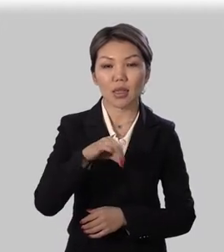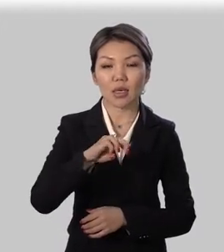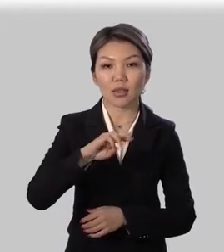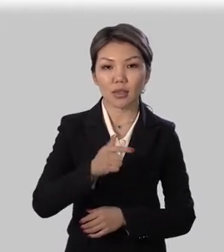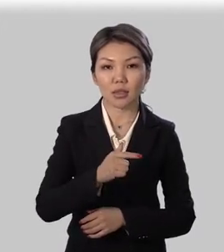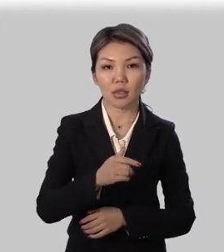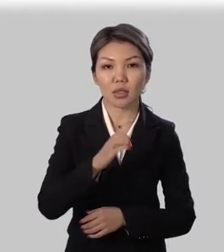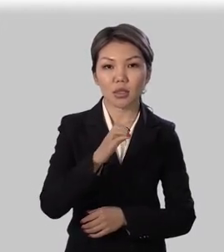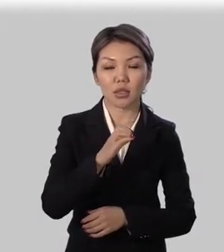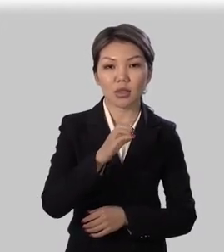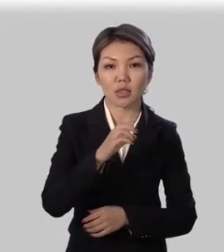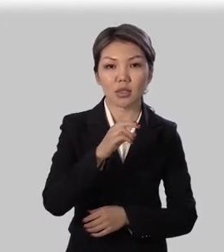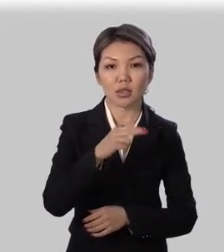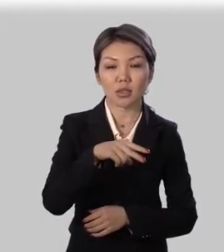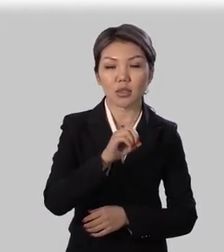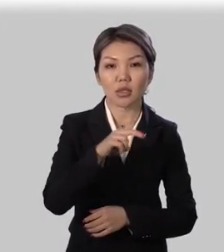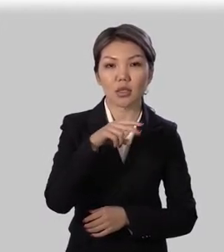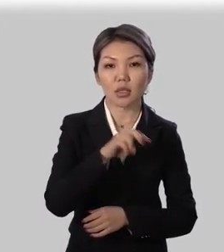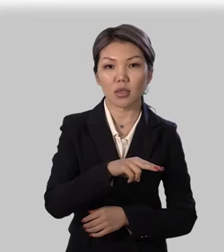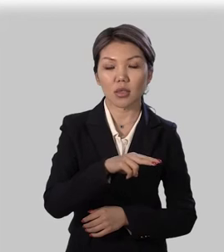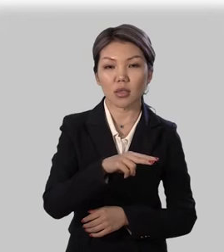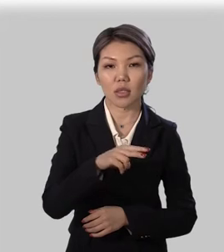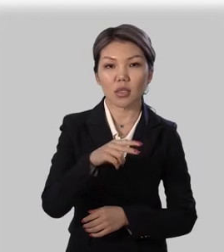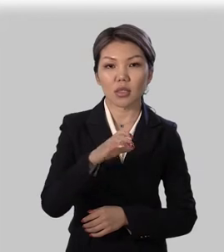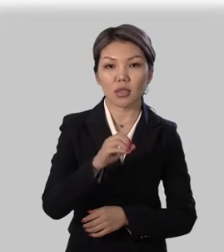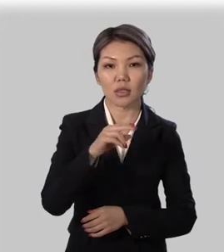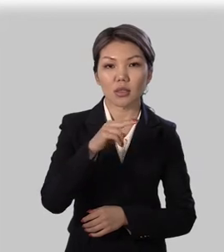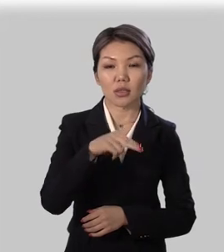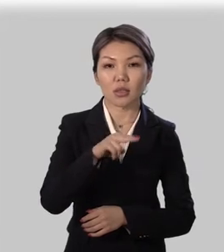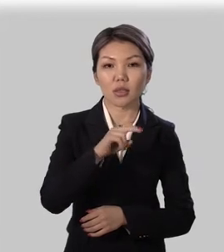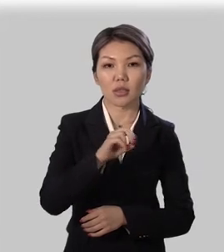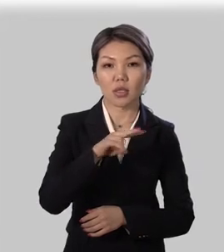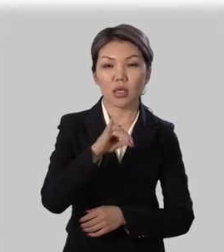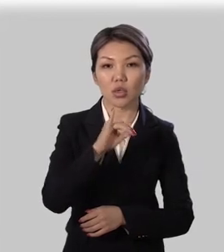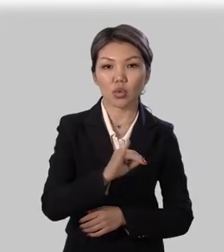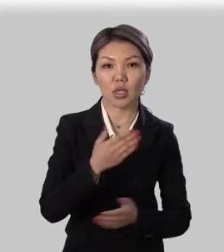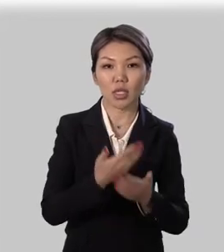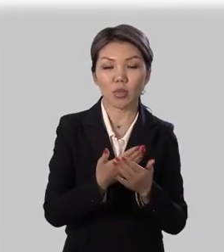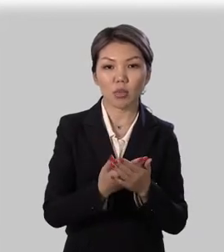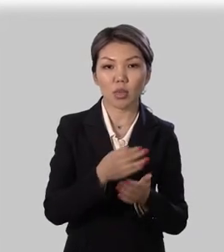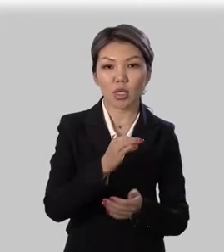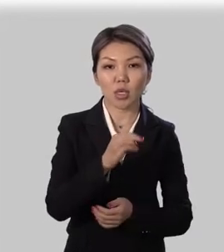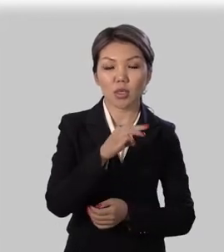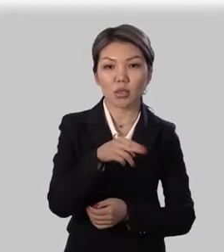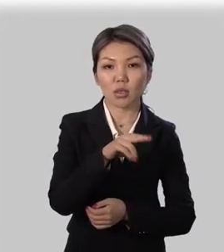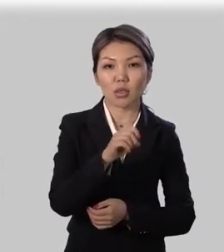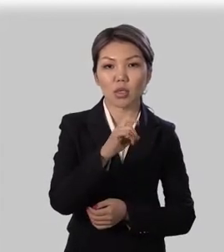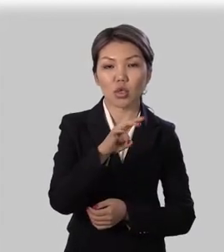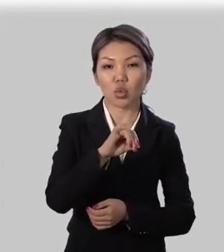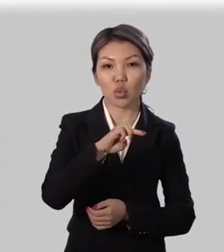что с делал что сделаю например отдохнуть отдохнул